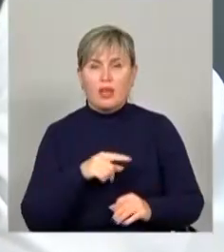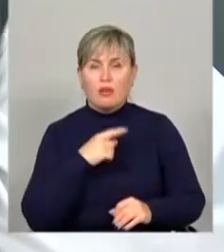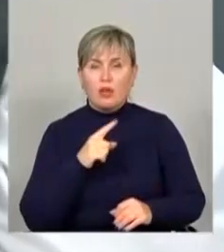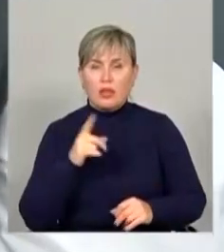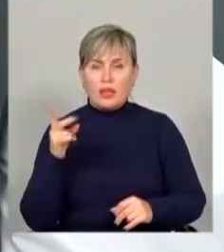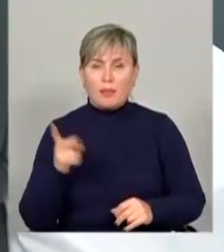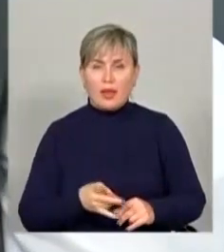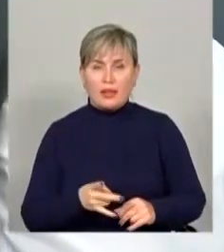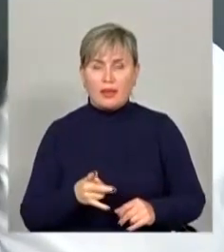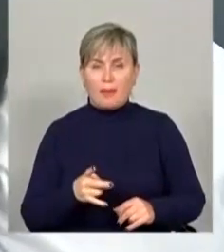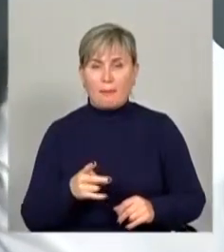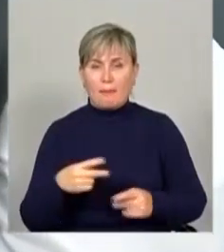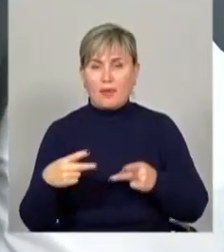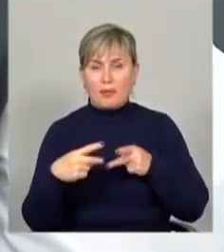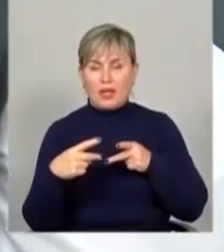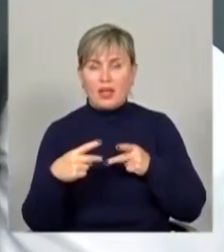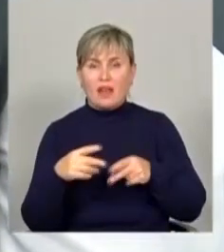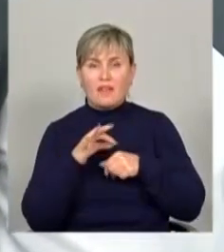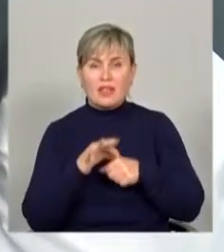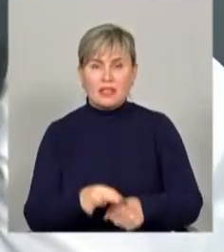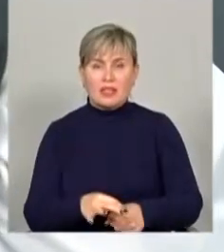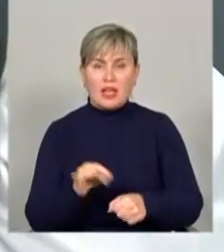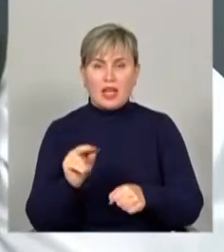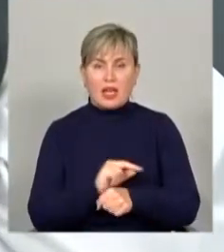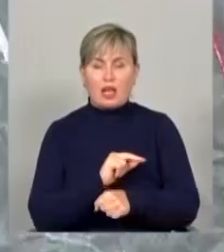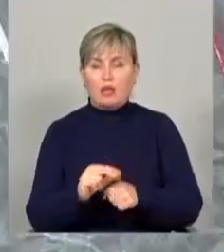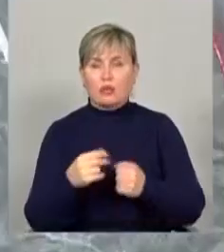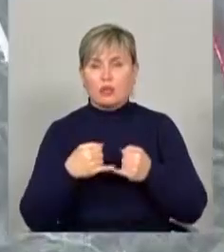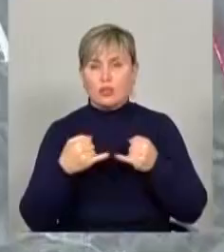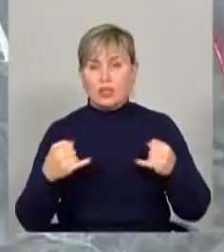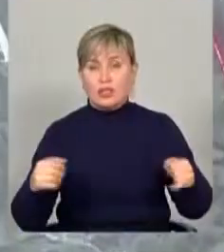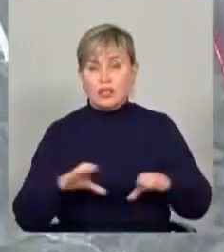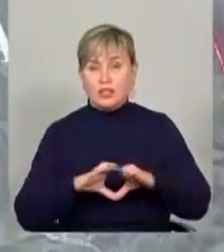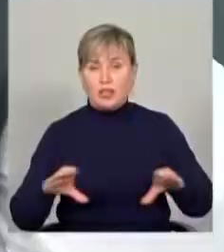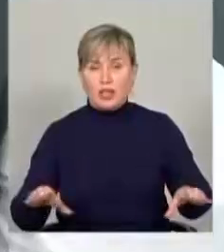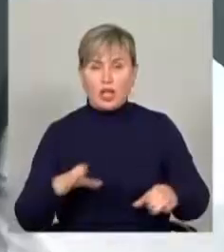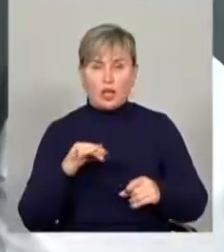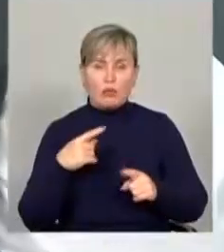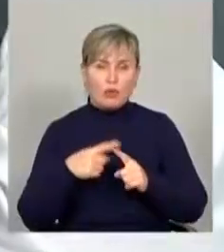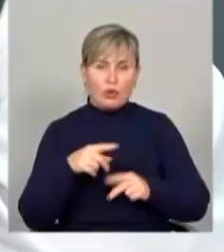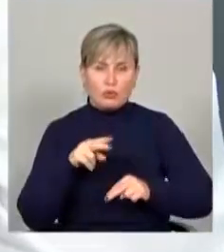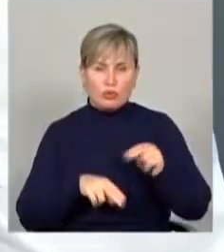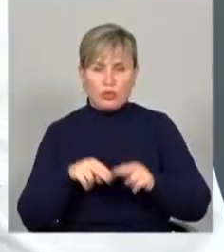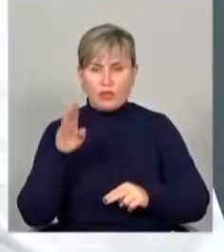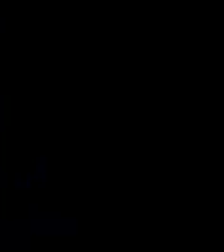необходимо параллельно вести и реконструкцию сетей, и параллельно строить водохозяйственную систему.